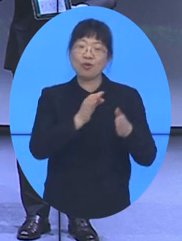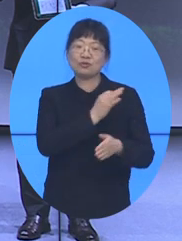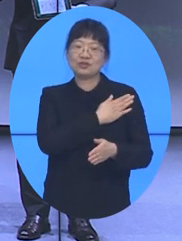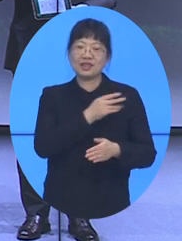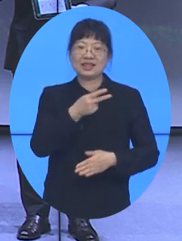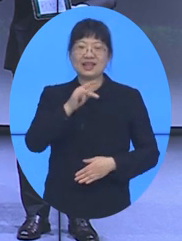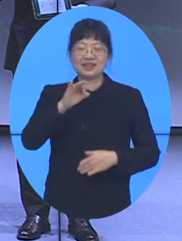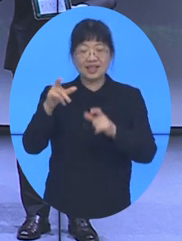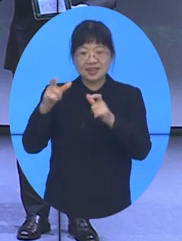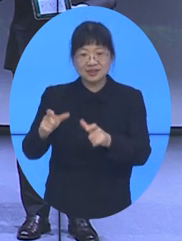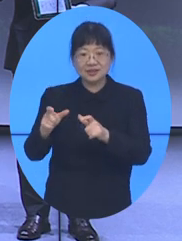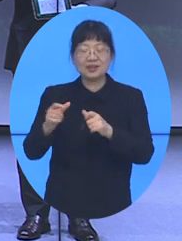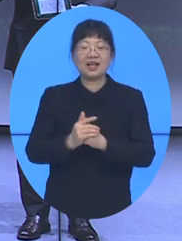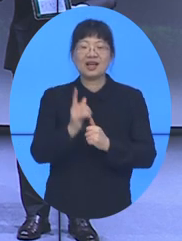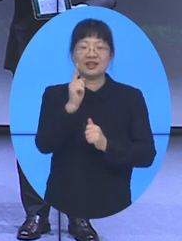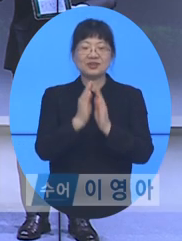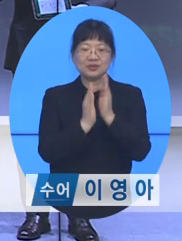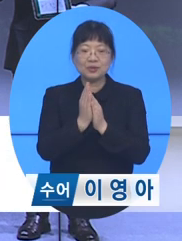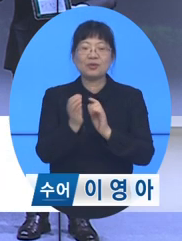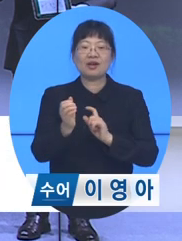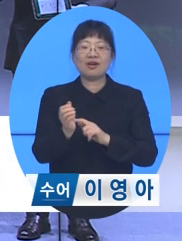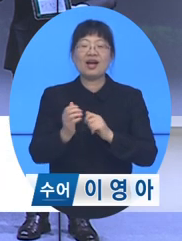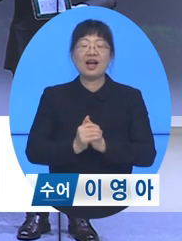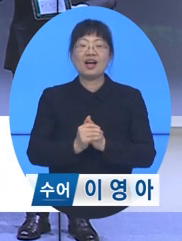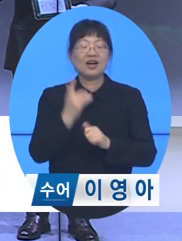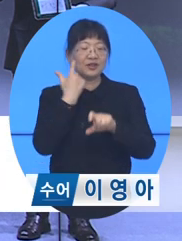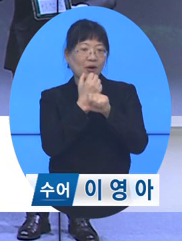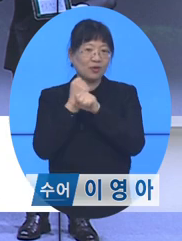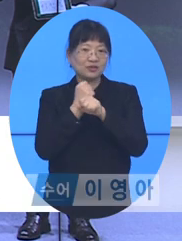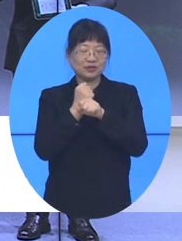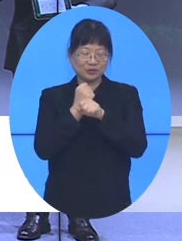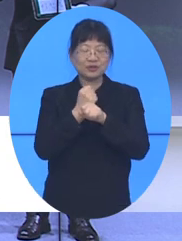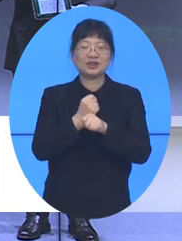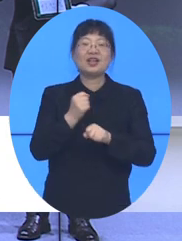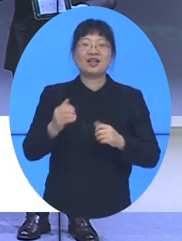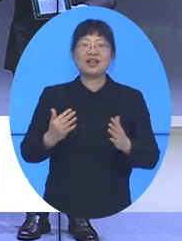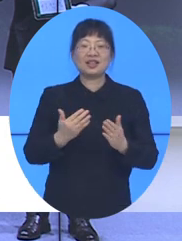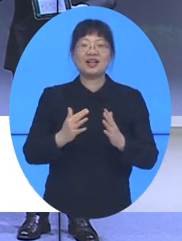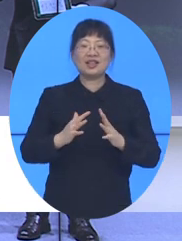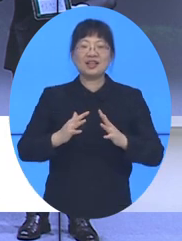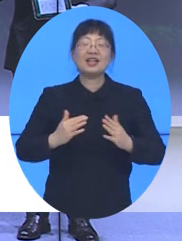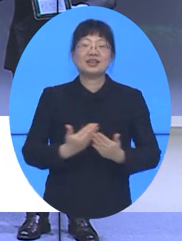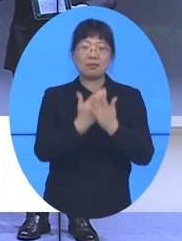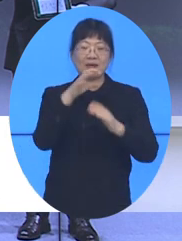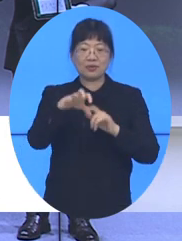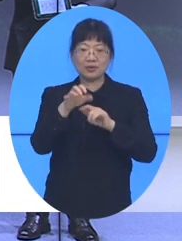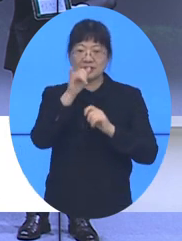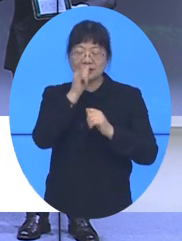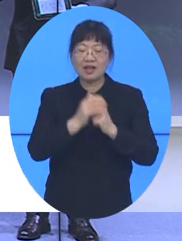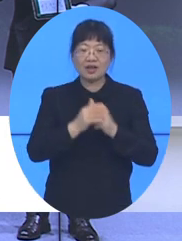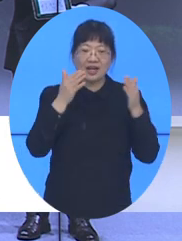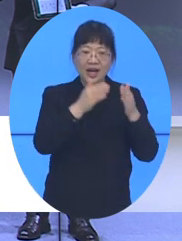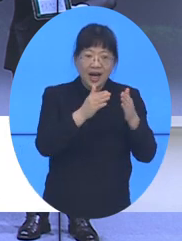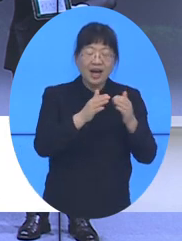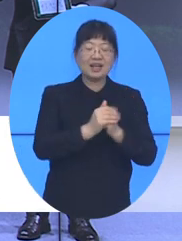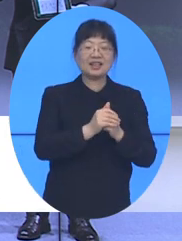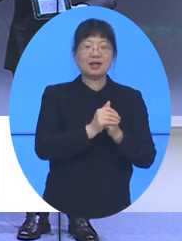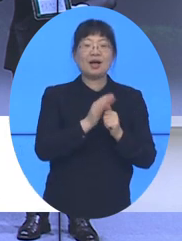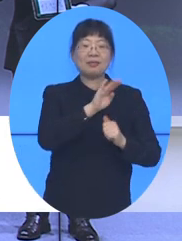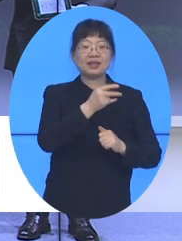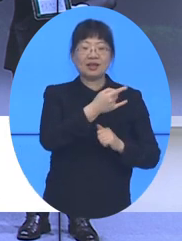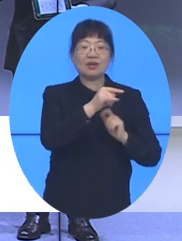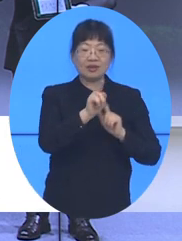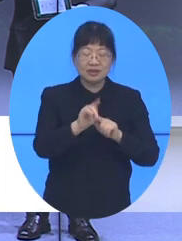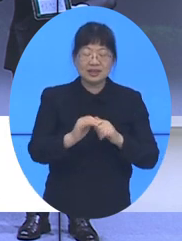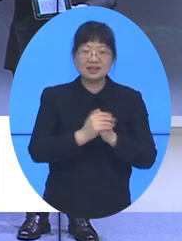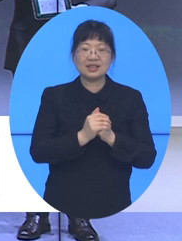경기도가 부천 대장지구에 1조 원 규모의 연구개발단지를 유치했습니다. 주목할 만한 건 차세대 배터리와 반도체 소재,